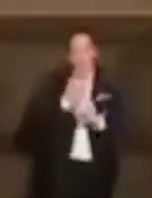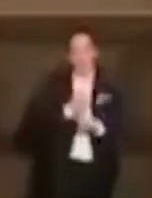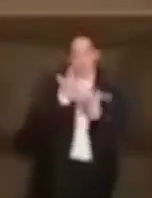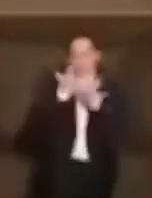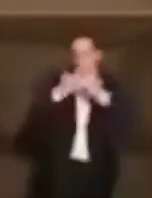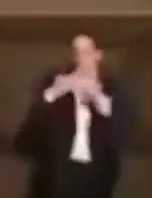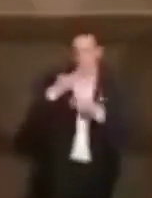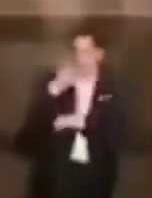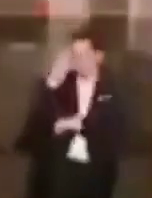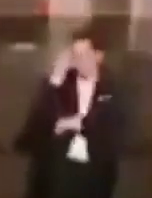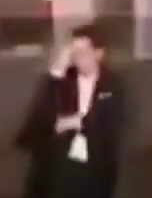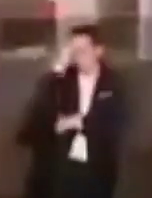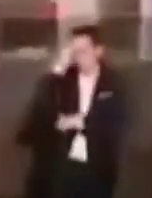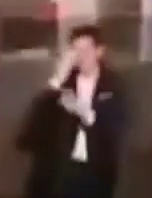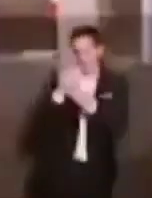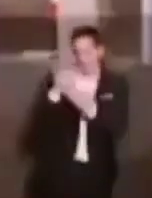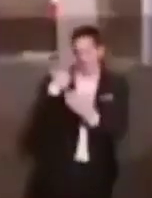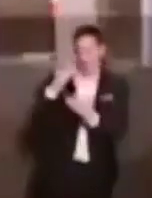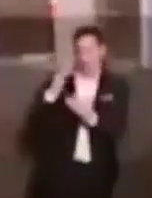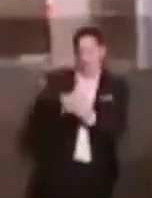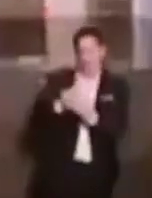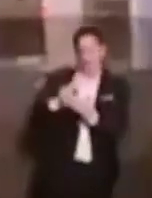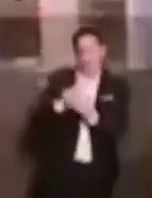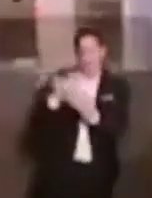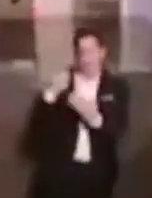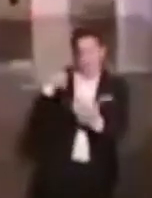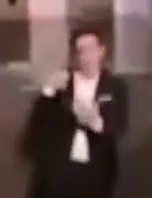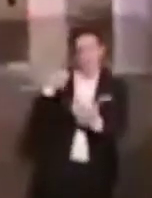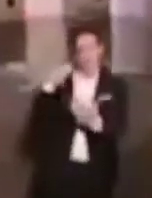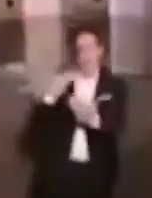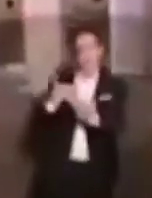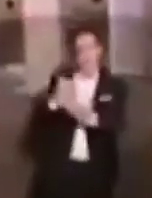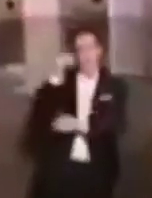زندگی. آیا توهینی بالاتر از این هم